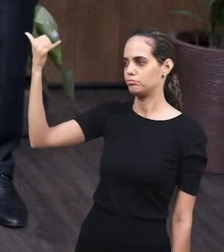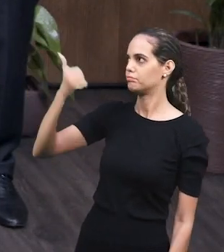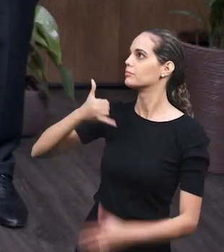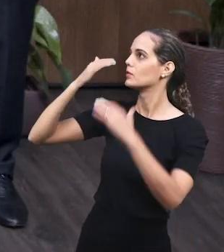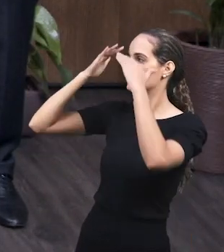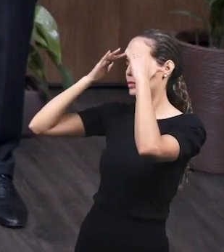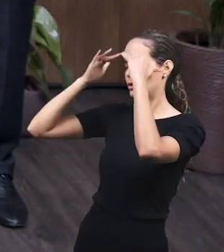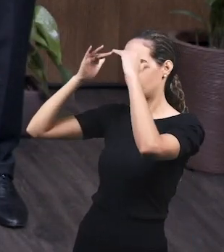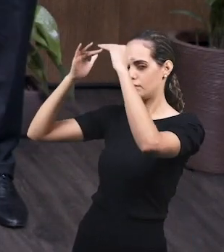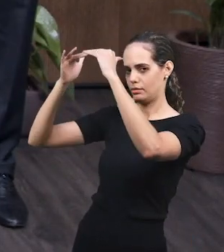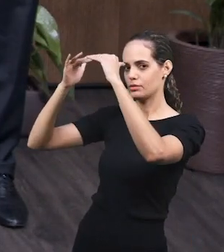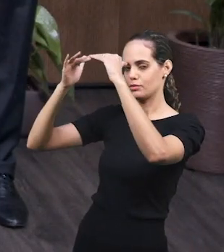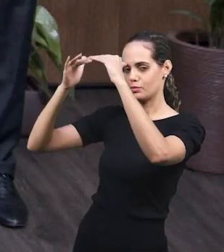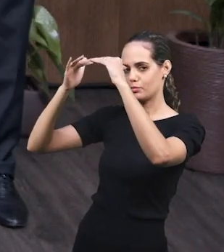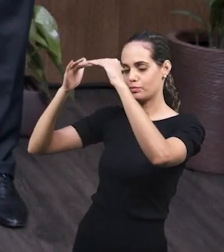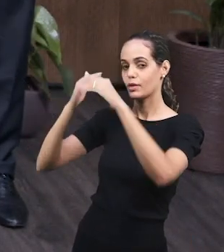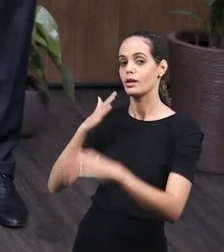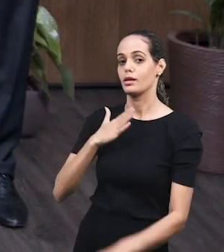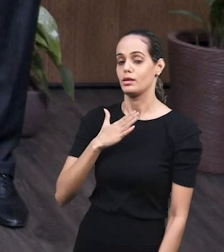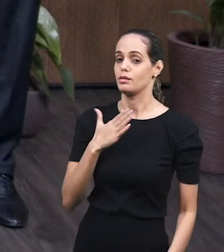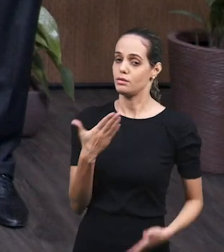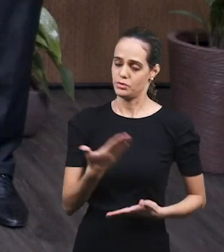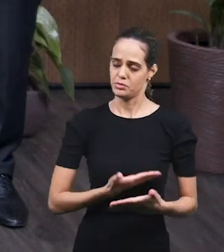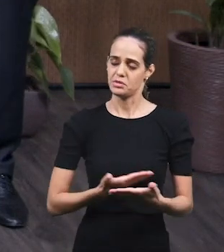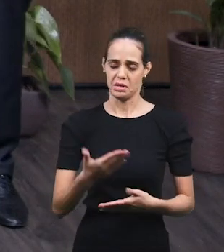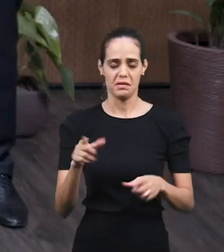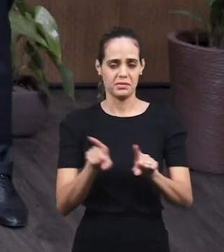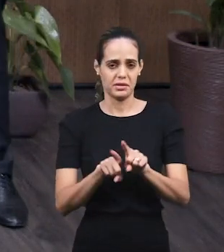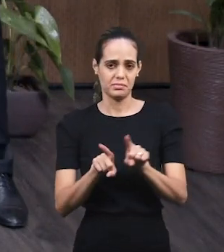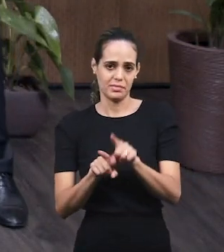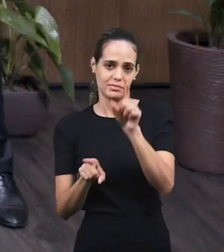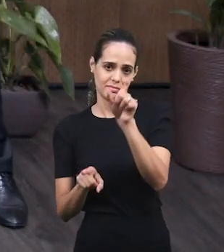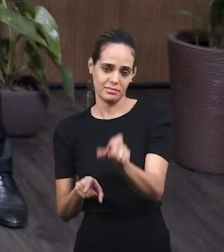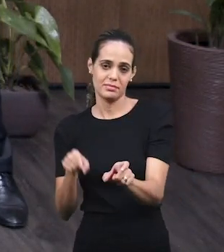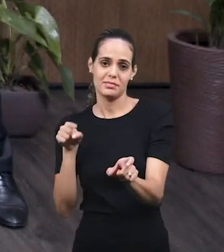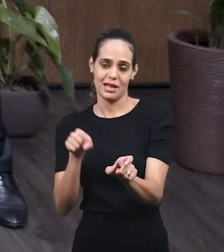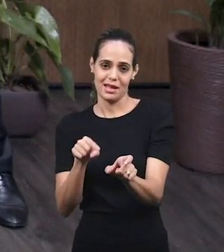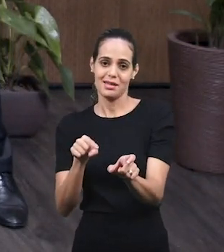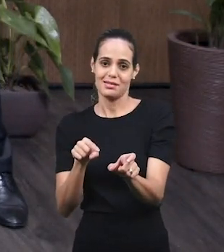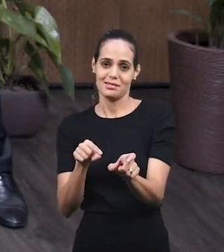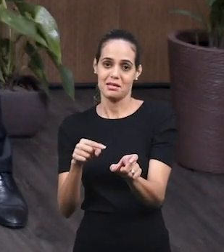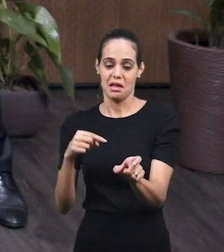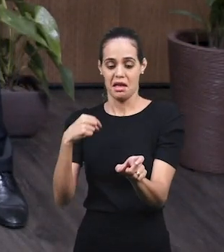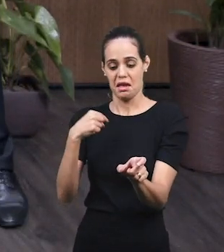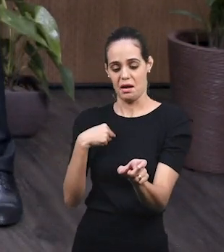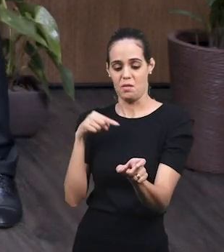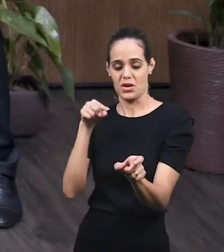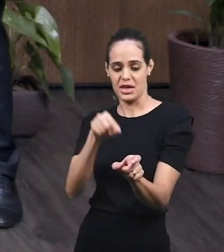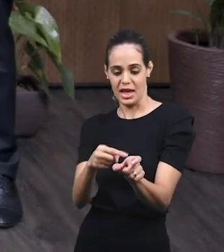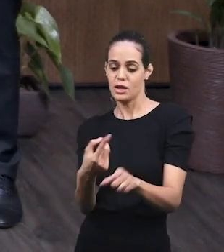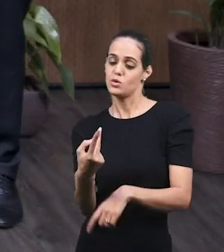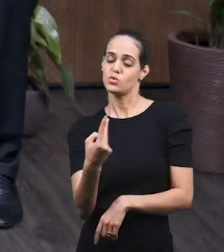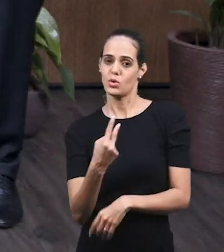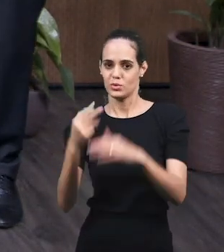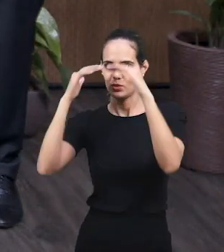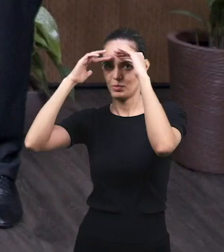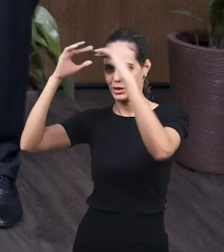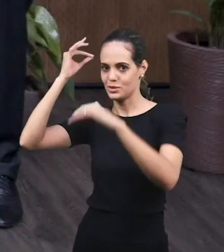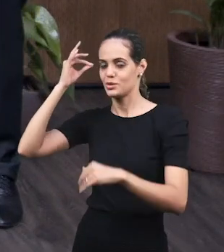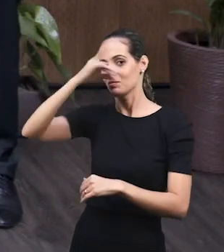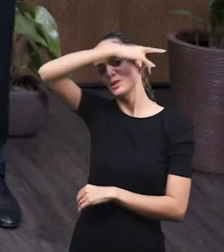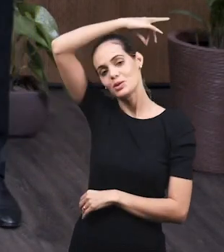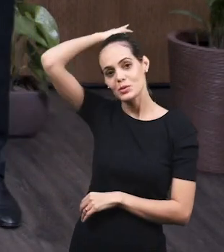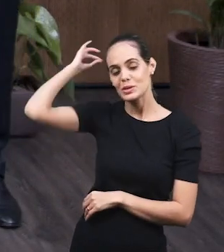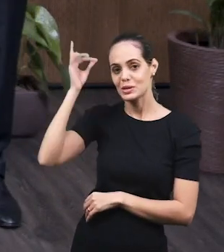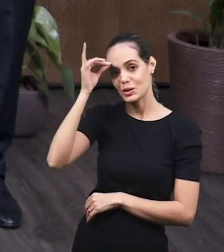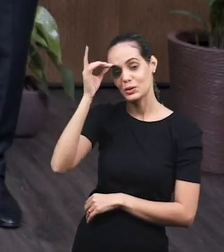Saint-Esprit. Si j'obéis à la voix du Saint-Esprit, et mon frère aussi, quel est le